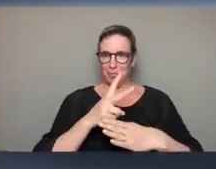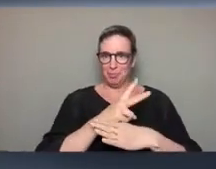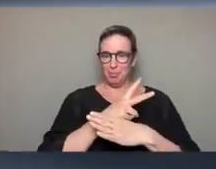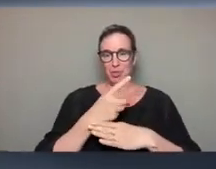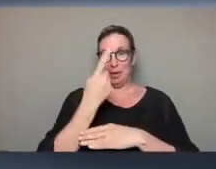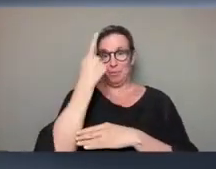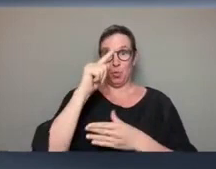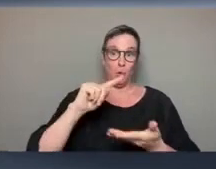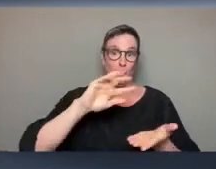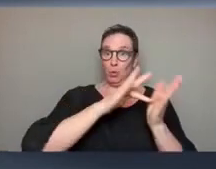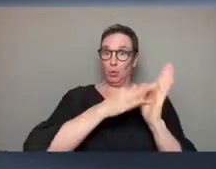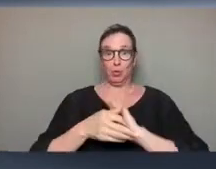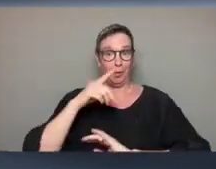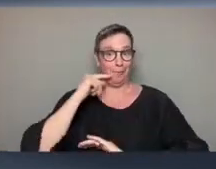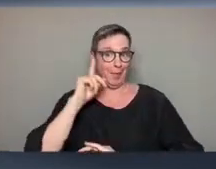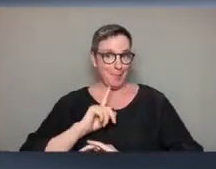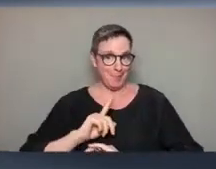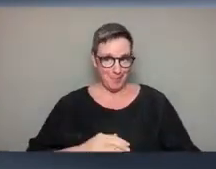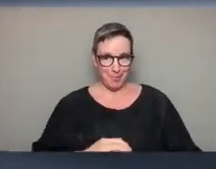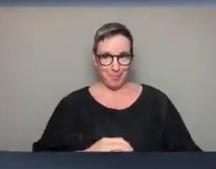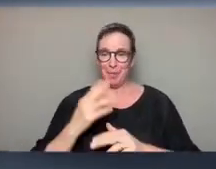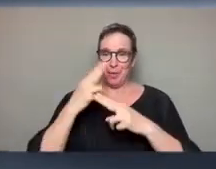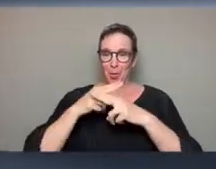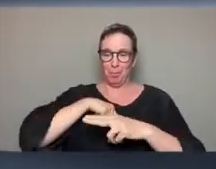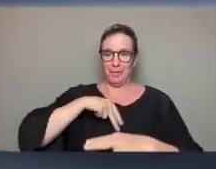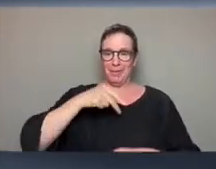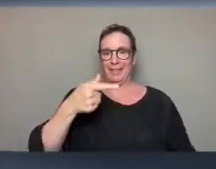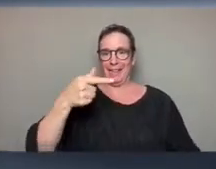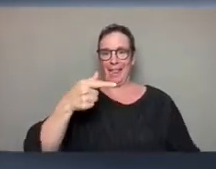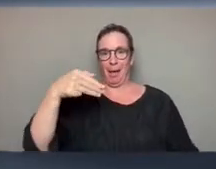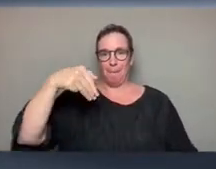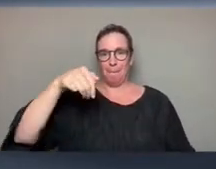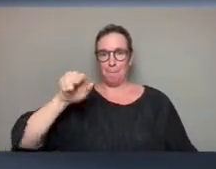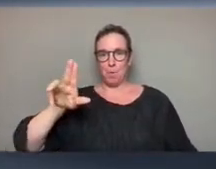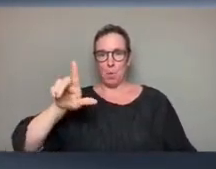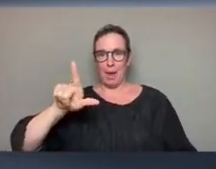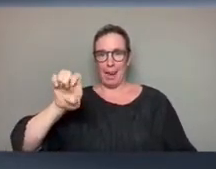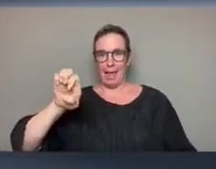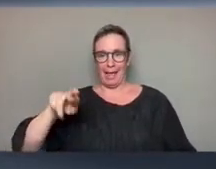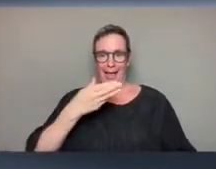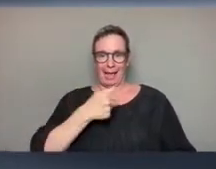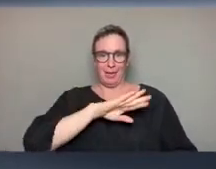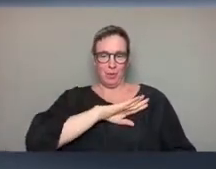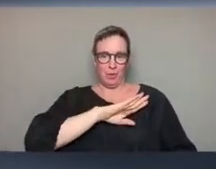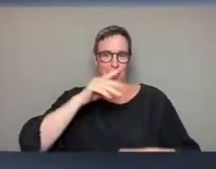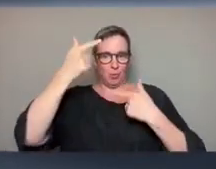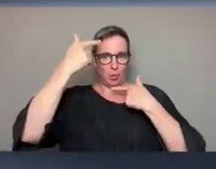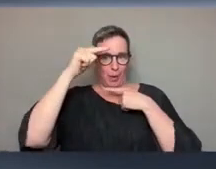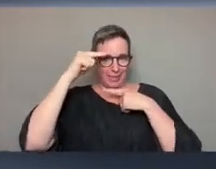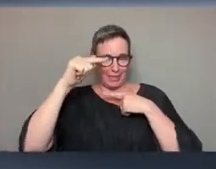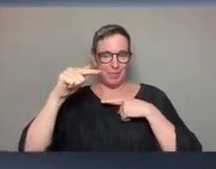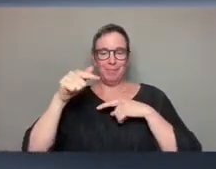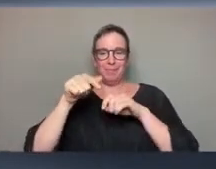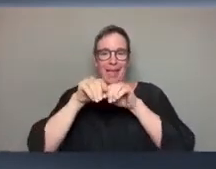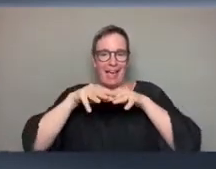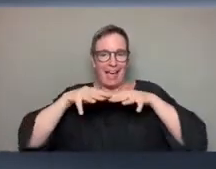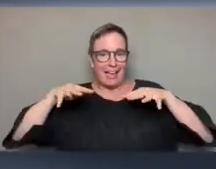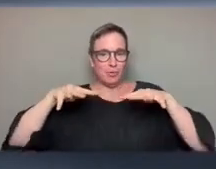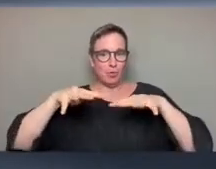tous. Mon nom est Tina Müller, je suis la responsable de tourisme et la directrice adjointe du réseau des parcs